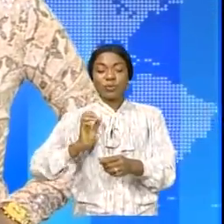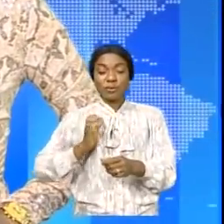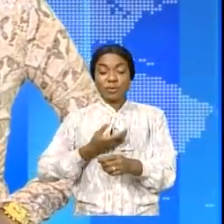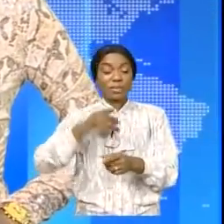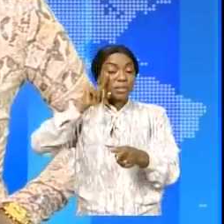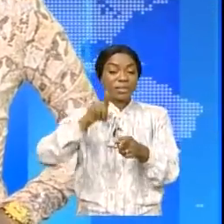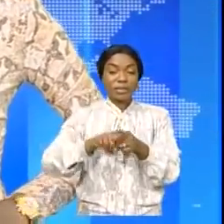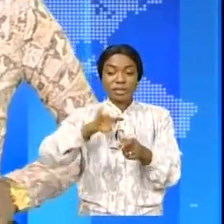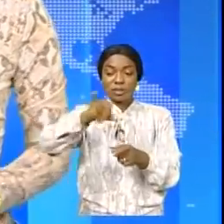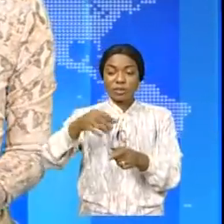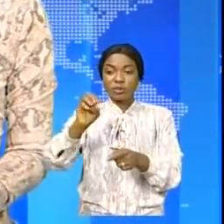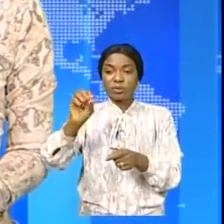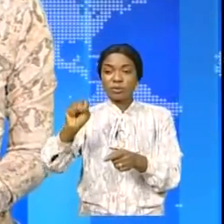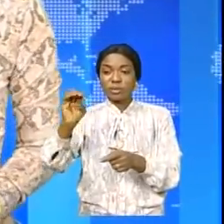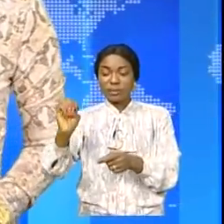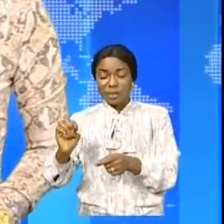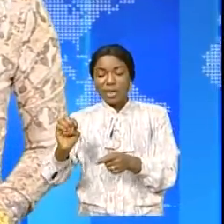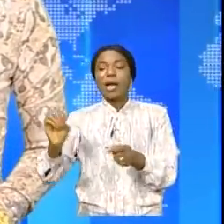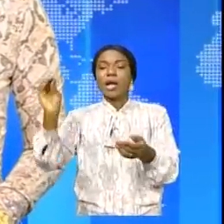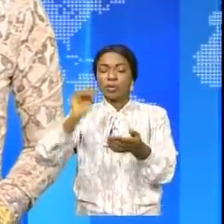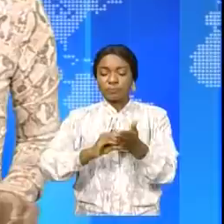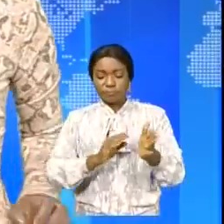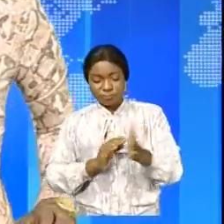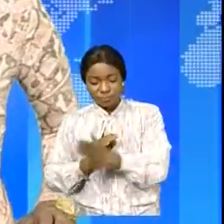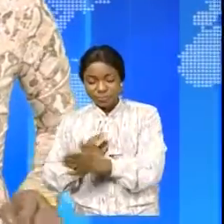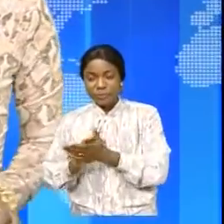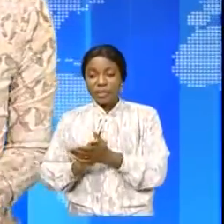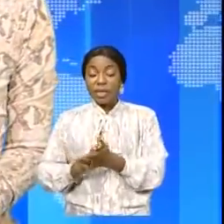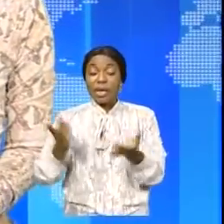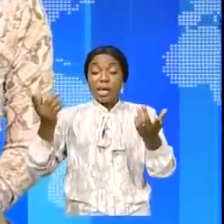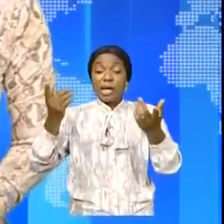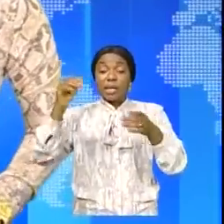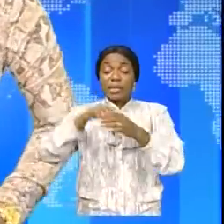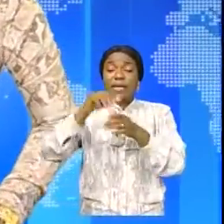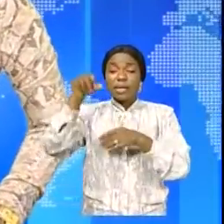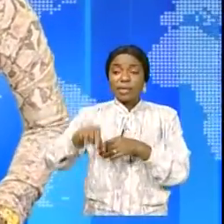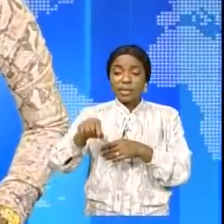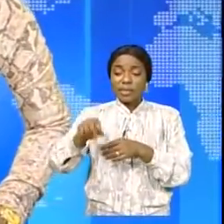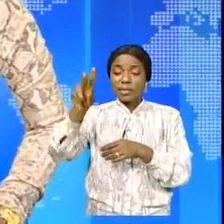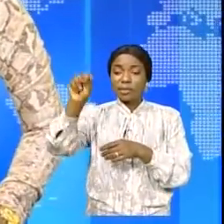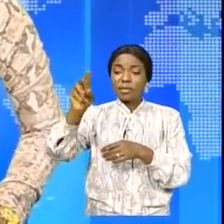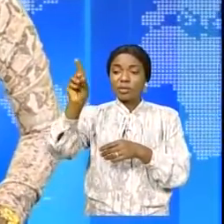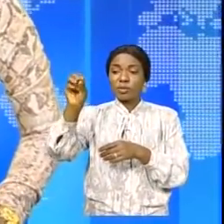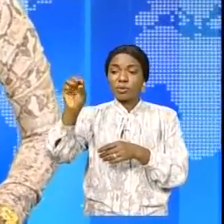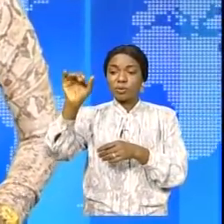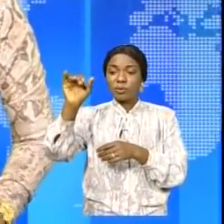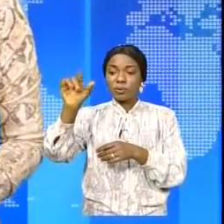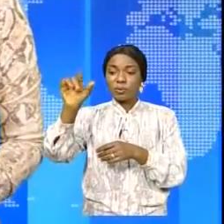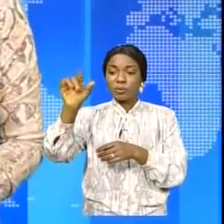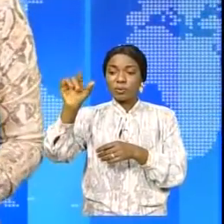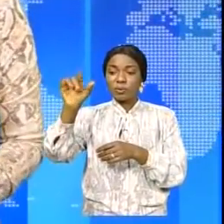José Baïtambo. Après l'incendie qui s'est déclaré au camp militaire Ndolo, plusieurs familles ont tout